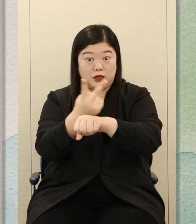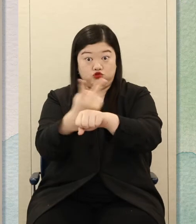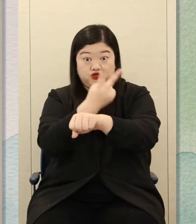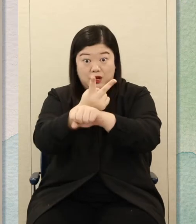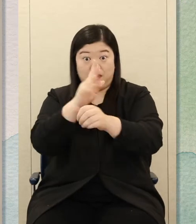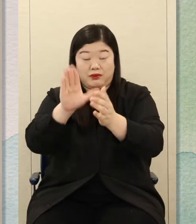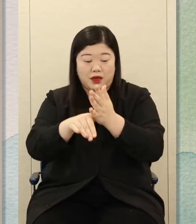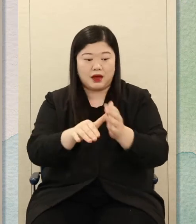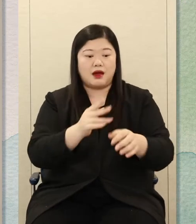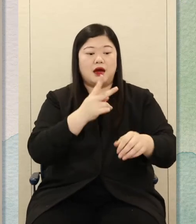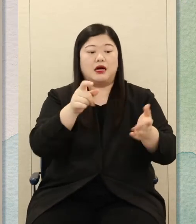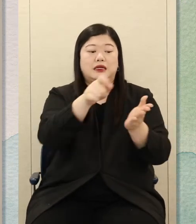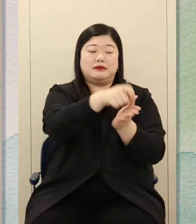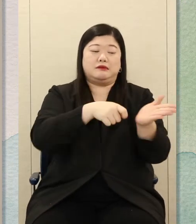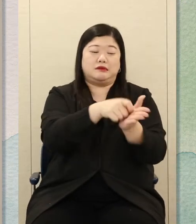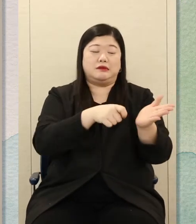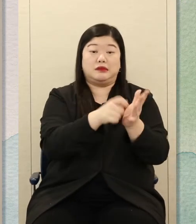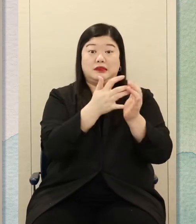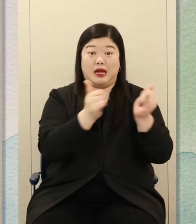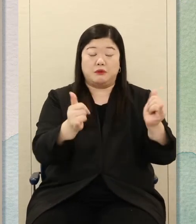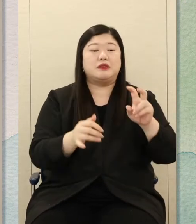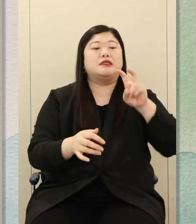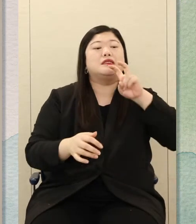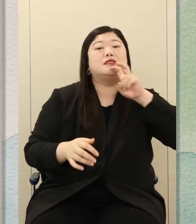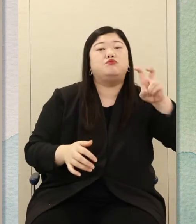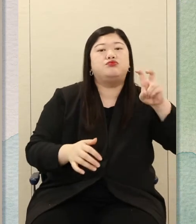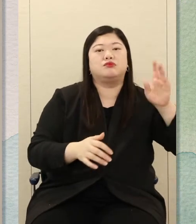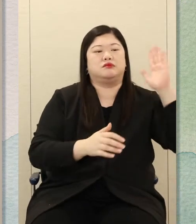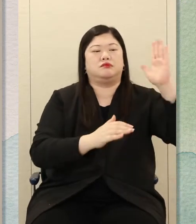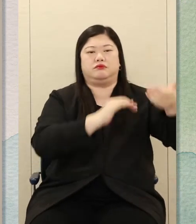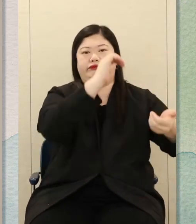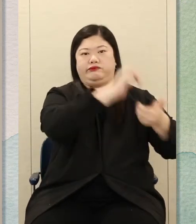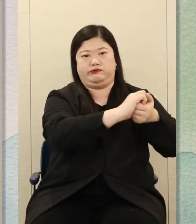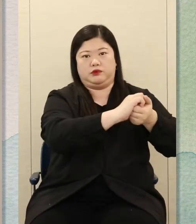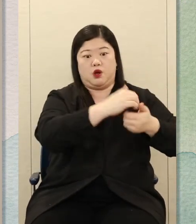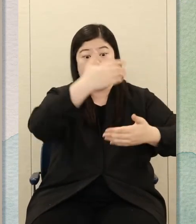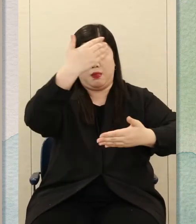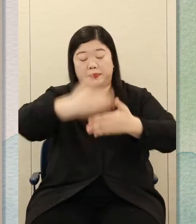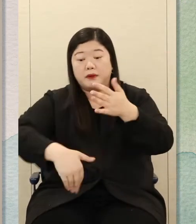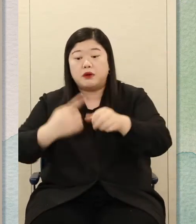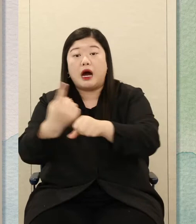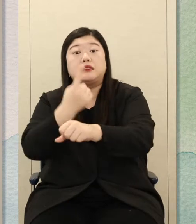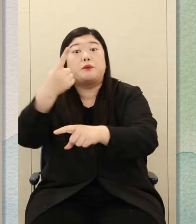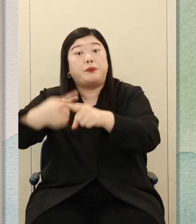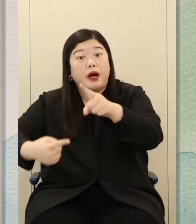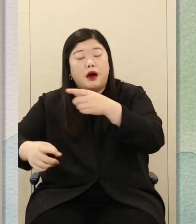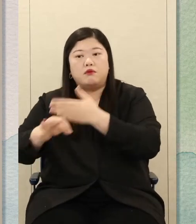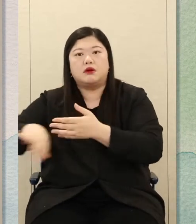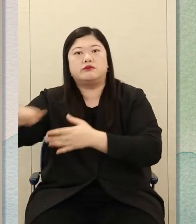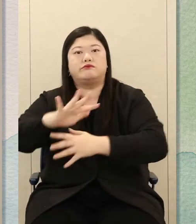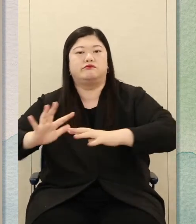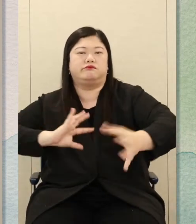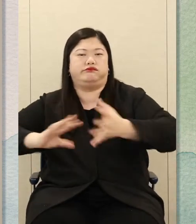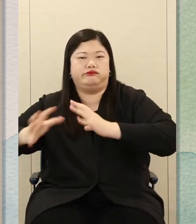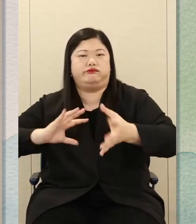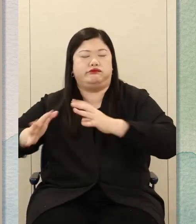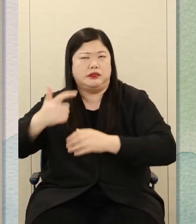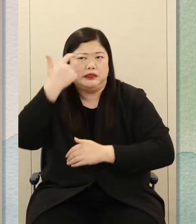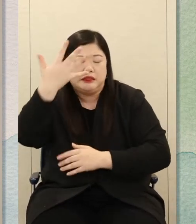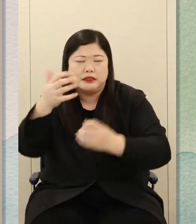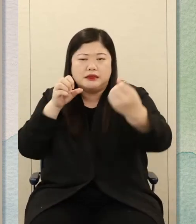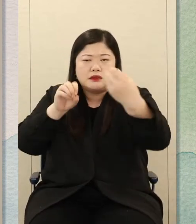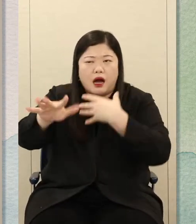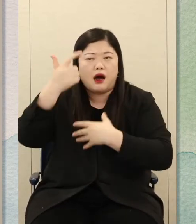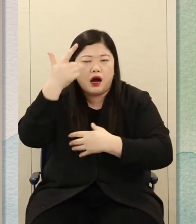치열하게 질문을 해서 독자랑 저자랑 토론하는 일종의 토론형 저자 추천 강연을 하는데 한번 갔다